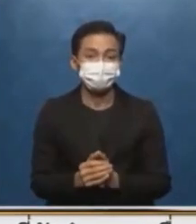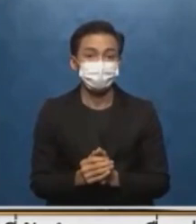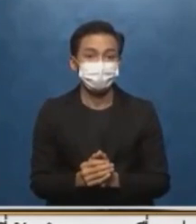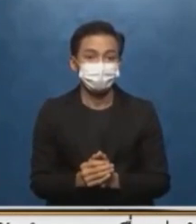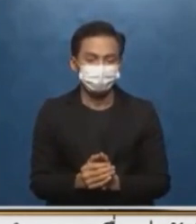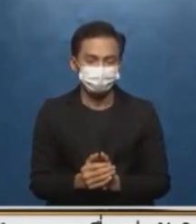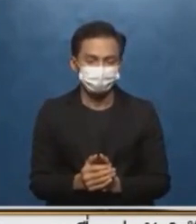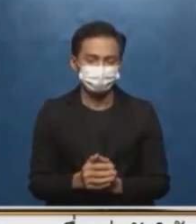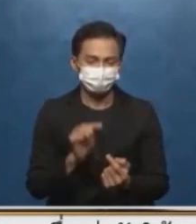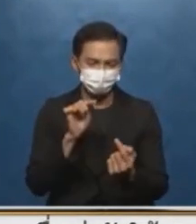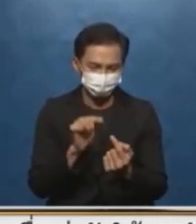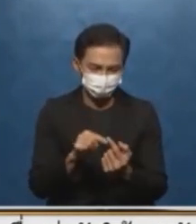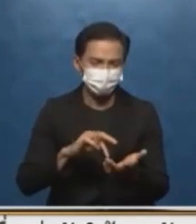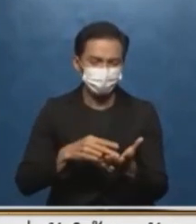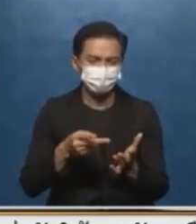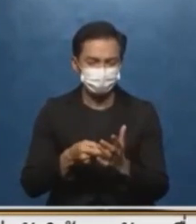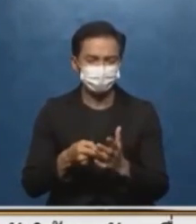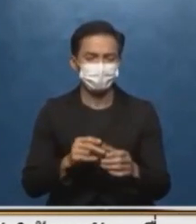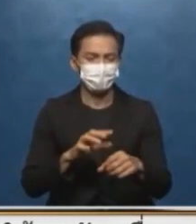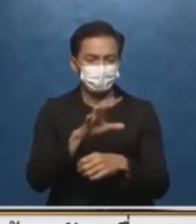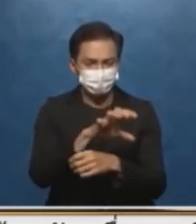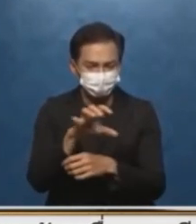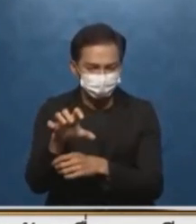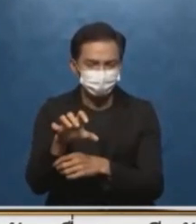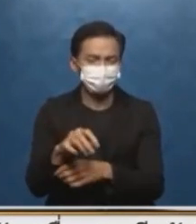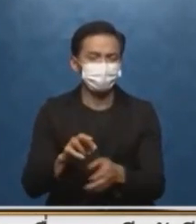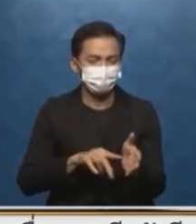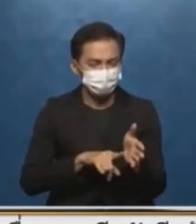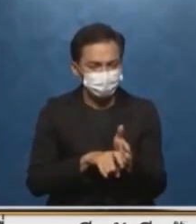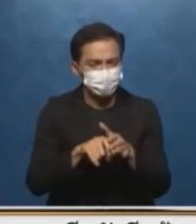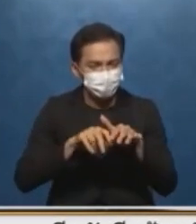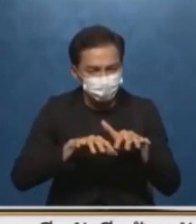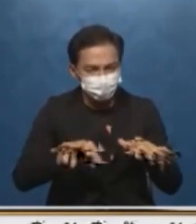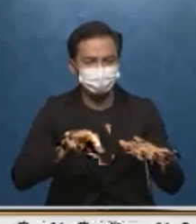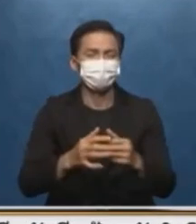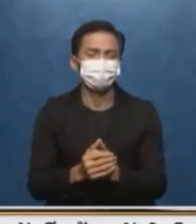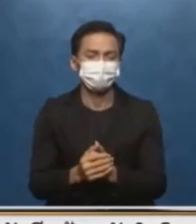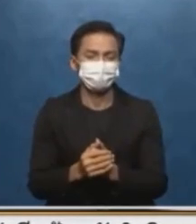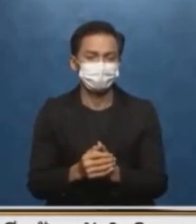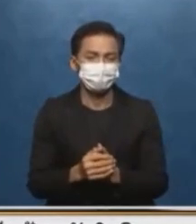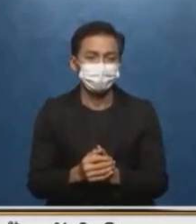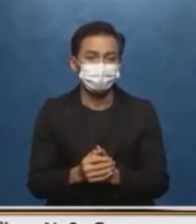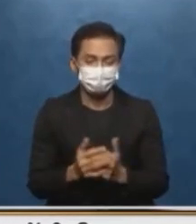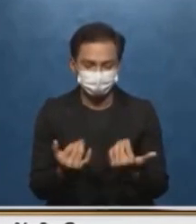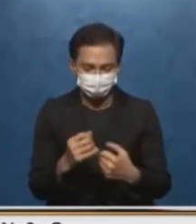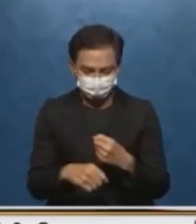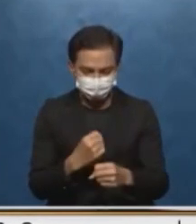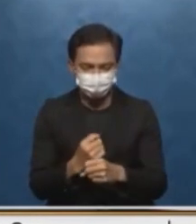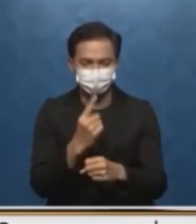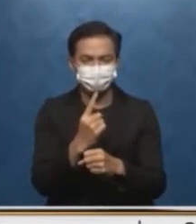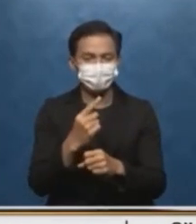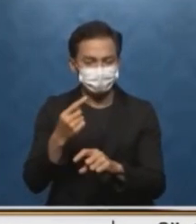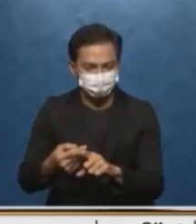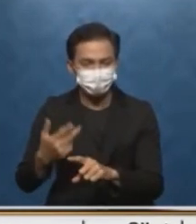โรคระบาดที่ไม่สอดคล้องกับสภาวะความเป็นจริงค่ะเป็นเวลาเกือบ1ปีกับอีก3เดือนภาย